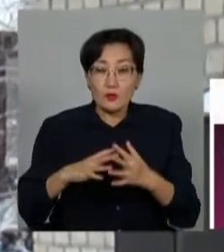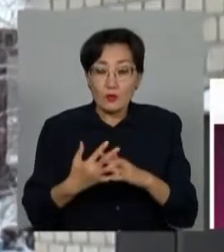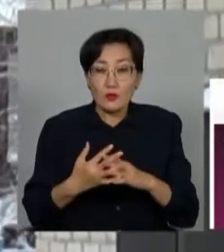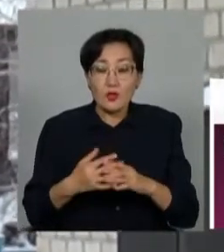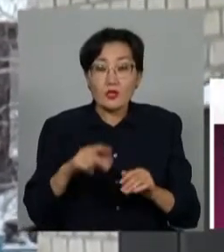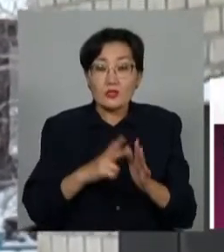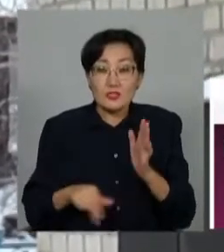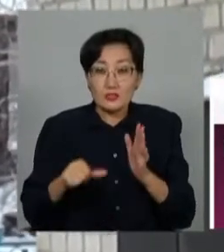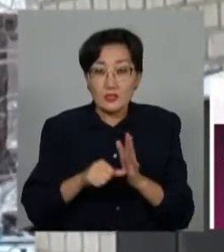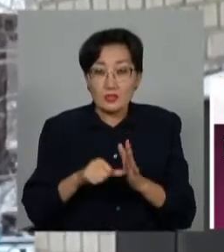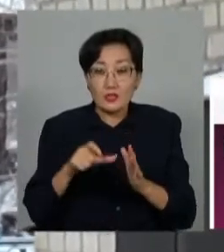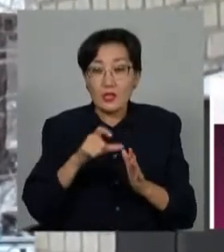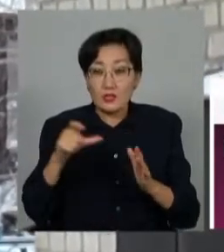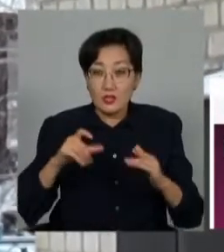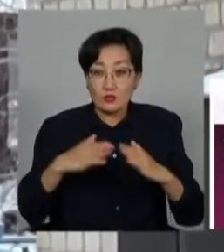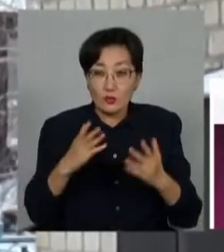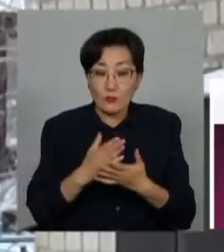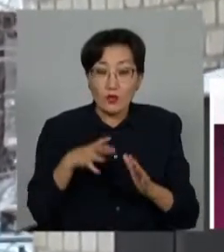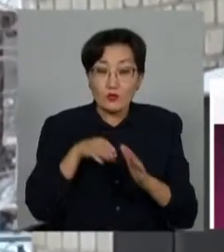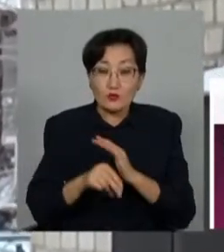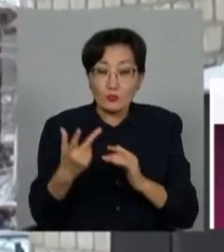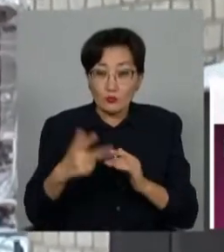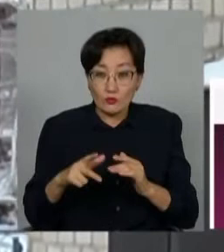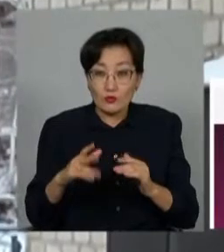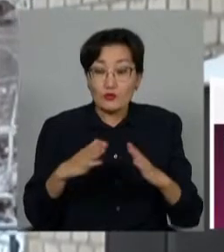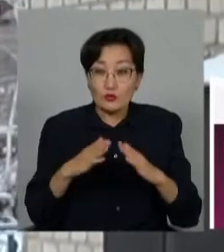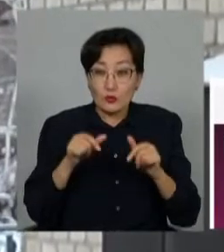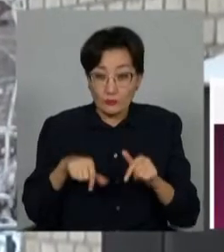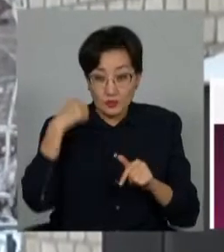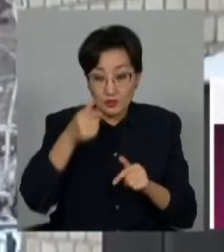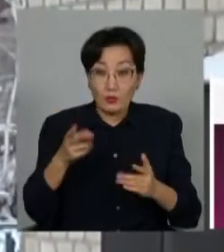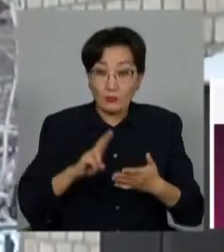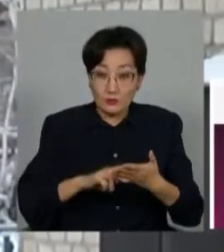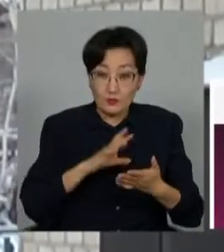үй бар. Соның 30-ын биыл қосты.